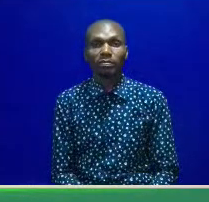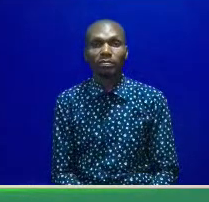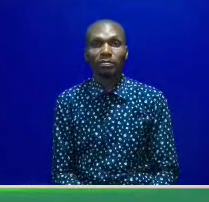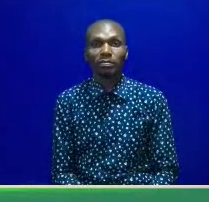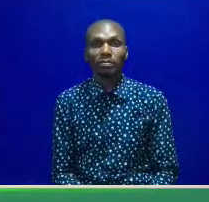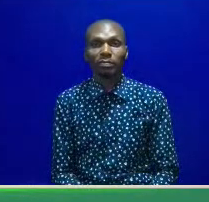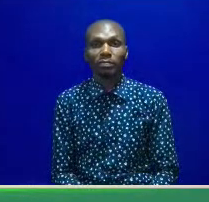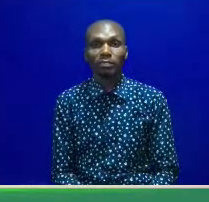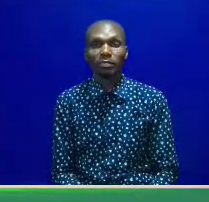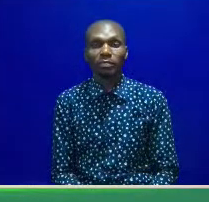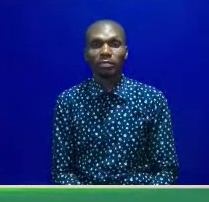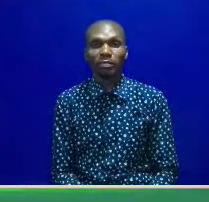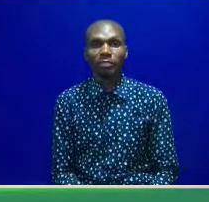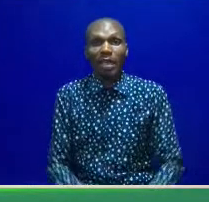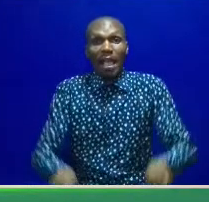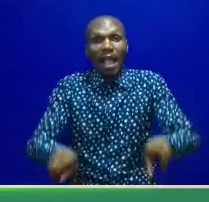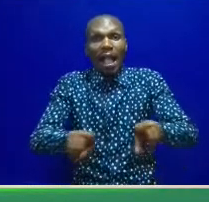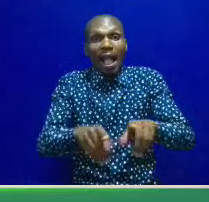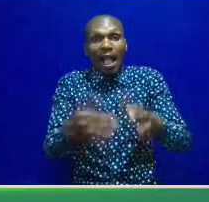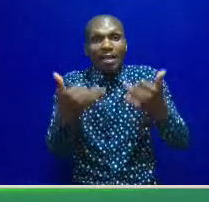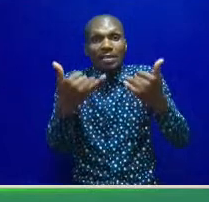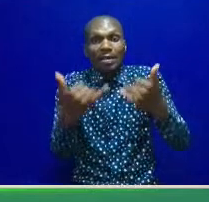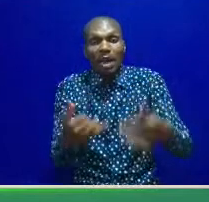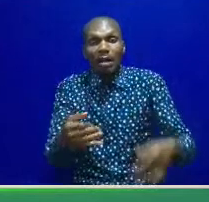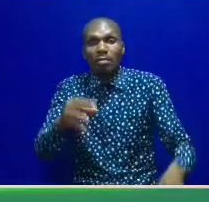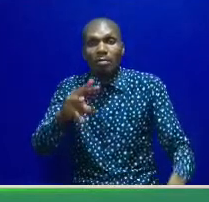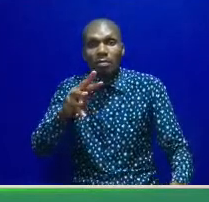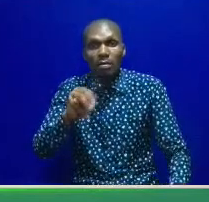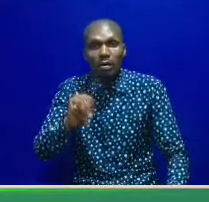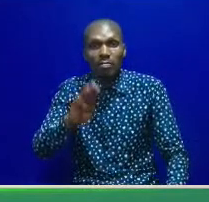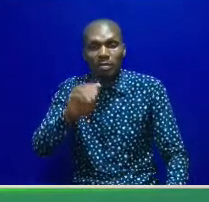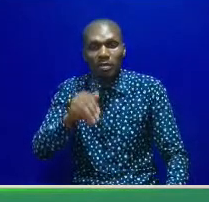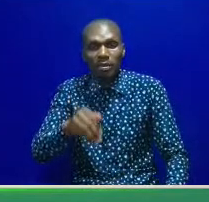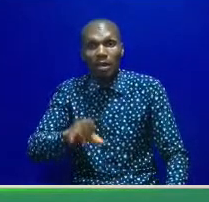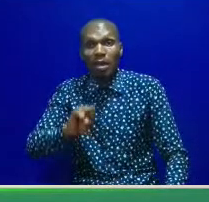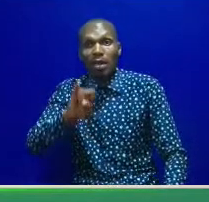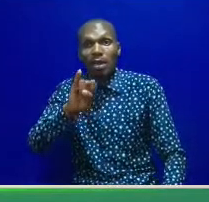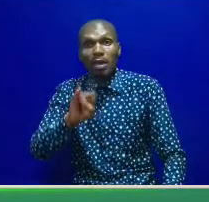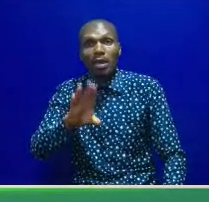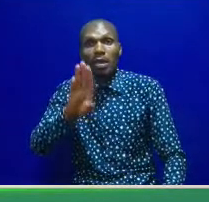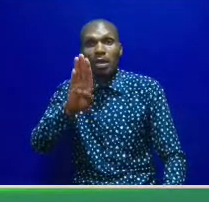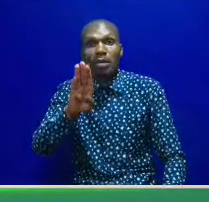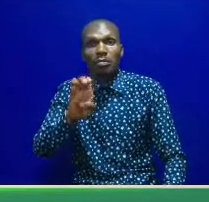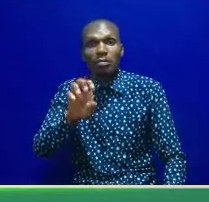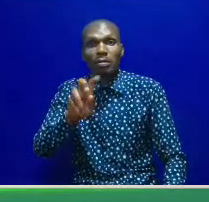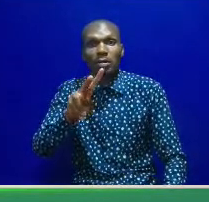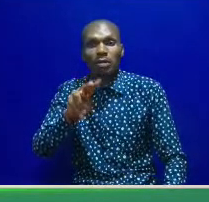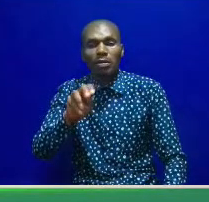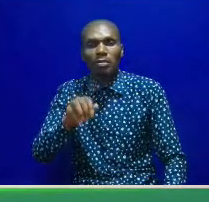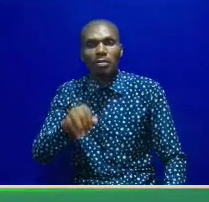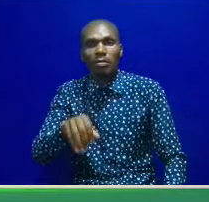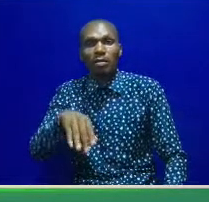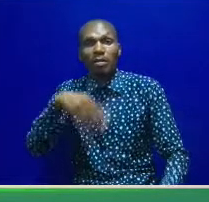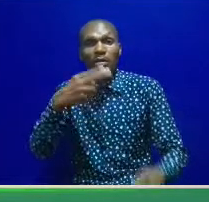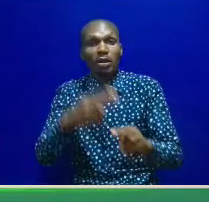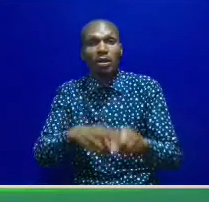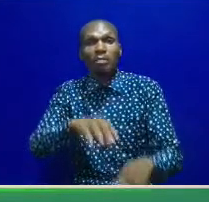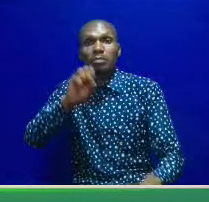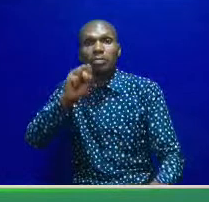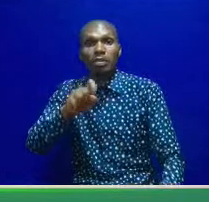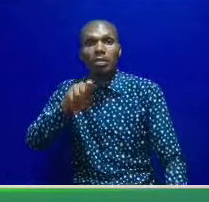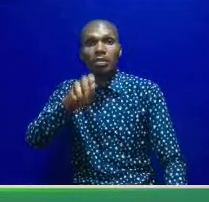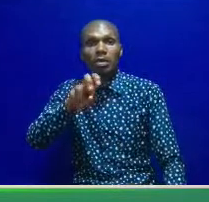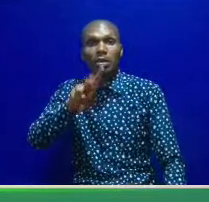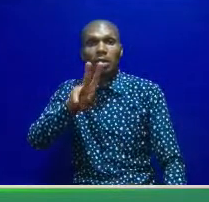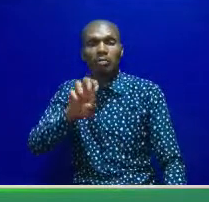oroboti orurikirani chinga kecho nigo omo MCA bwe wadi ibeno Steve Arika abeireka gukwanira engane yo nakoroge kuburege tindi